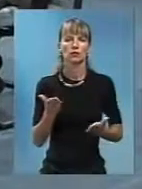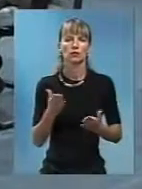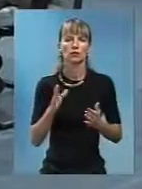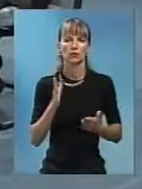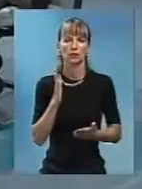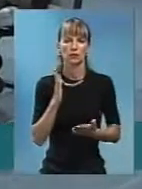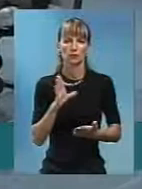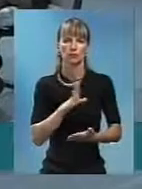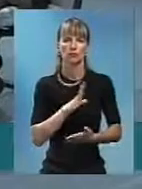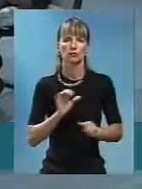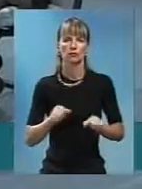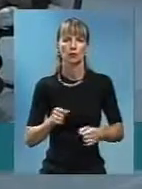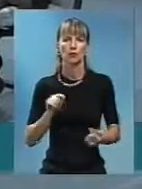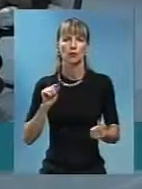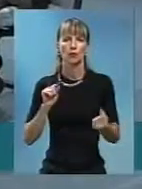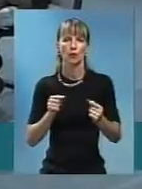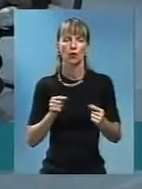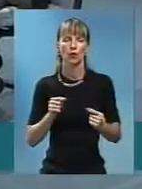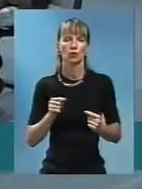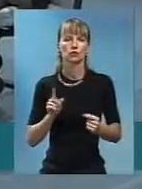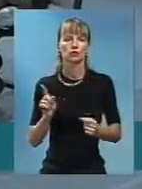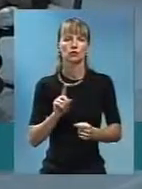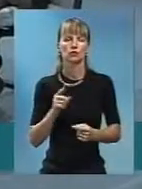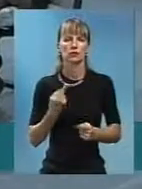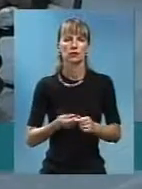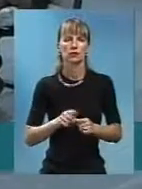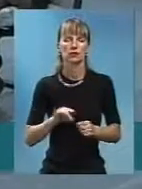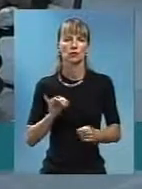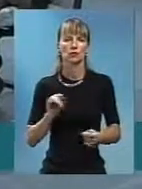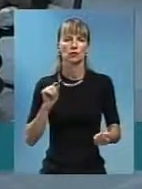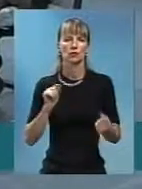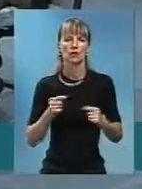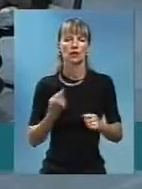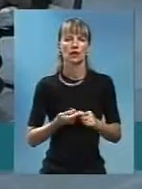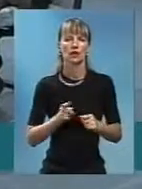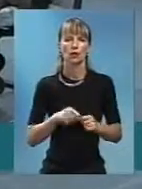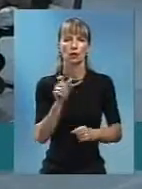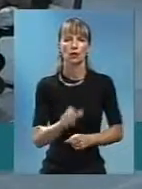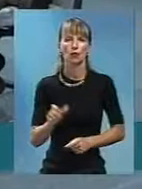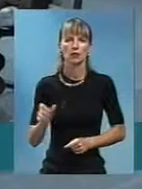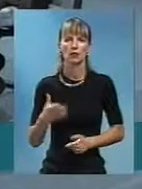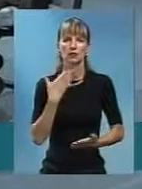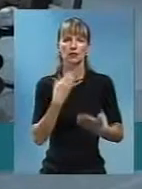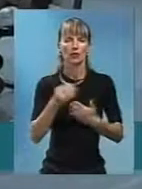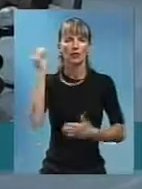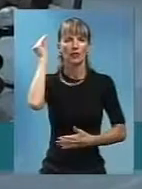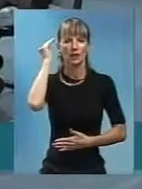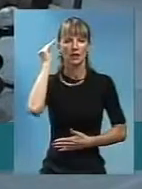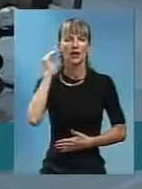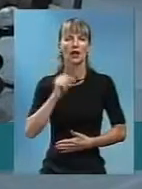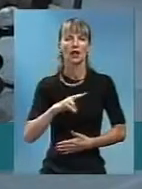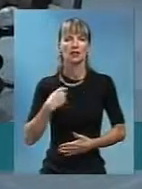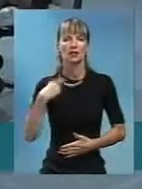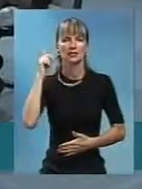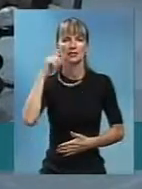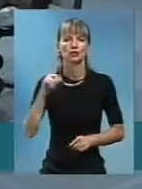спроможні протиставити щось цьому і протиставити цьому громадянську позицію. Але ж ми ж